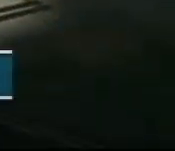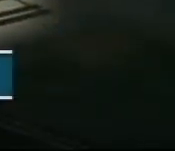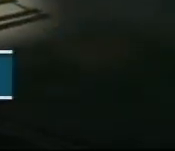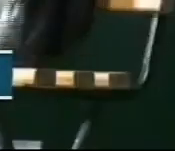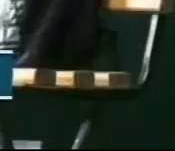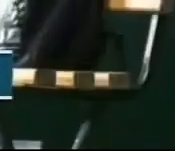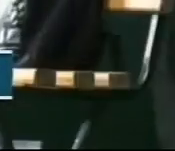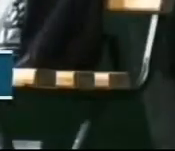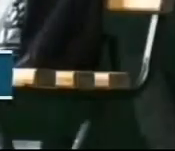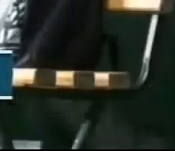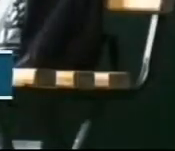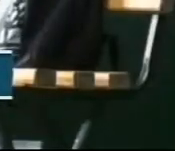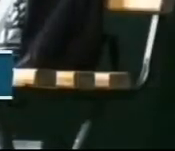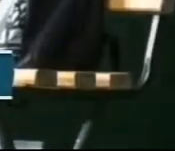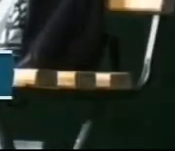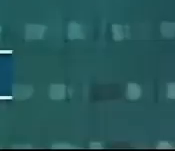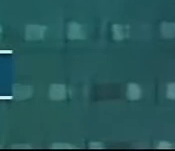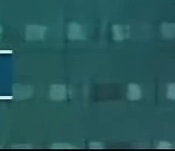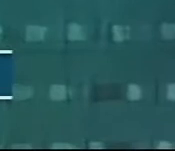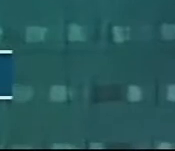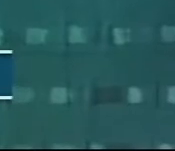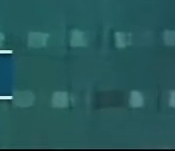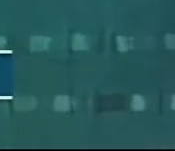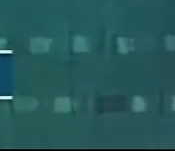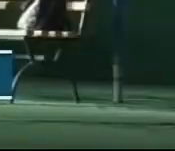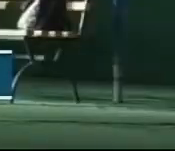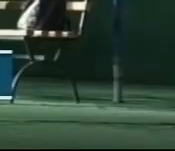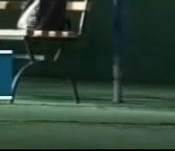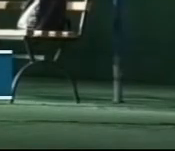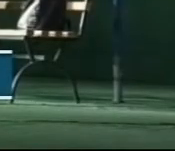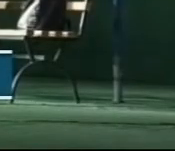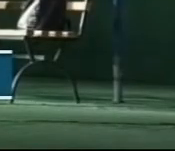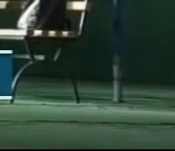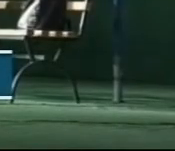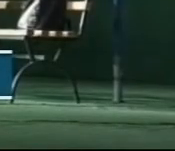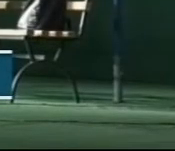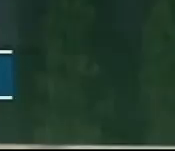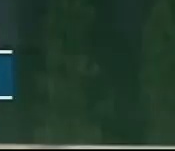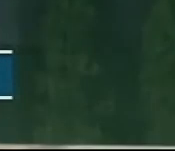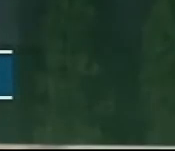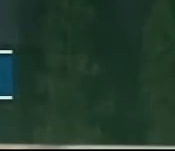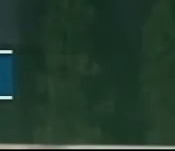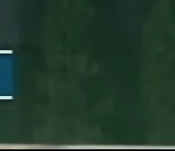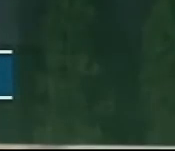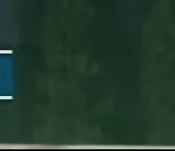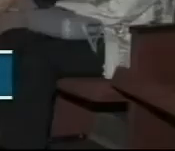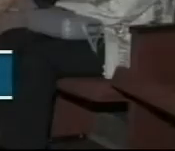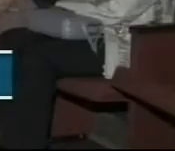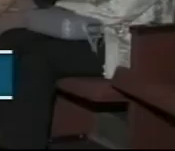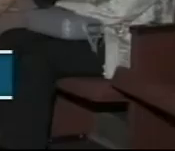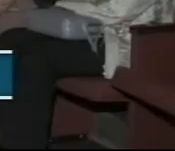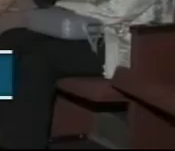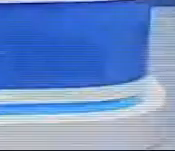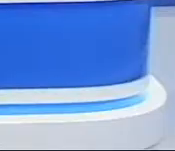аяқталмақ. Беу Қыздарай, Абай атындағы мемлекеттік қазақ музыкалық драма театры жаңа маусымын комедиялық премьерамен